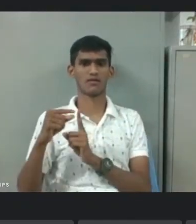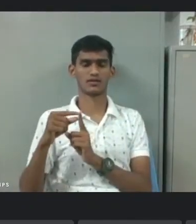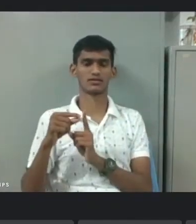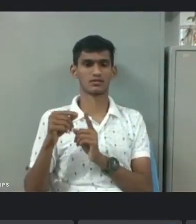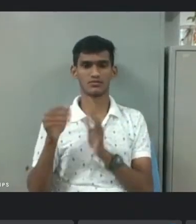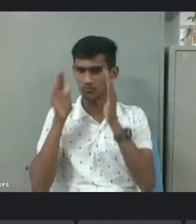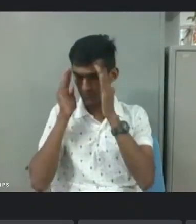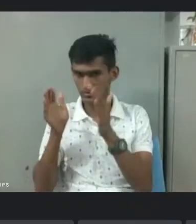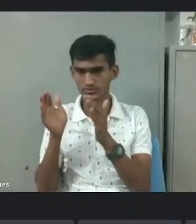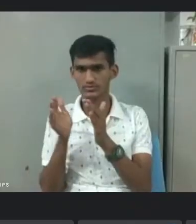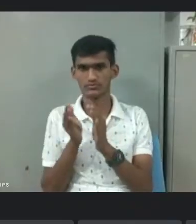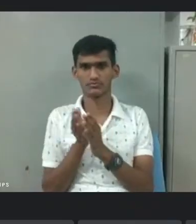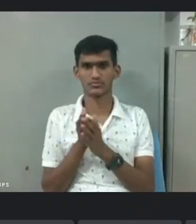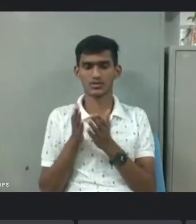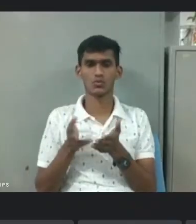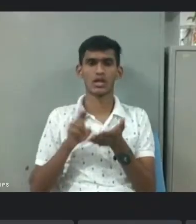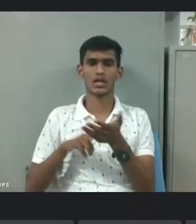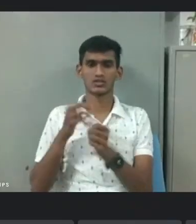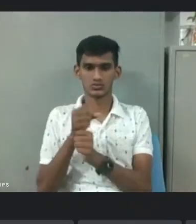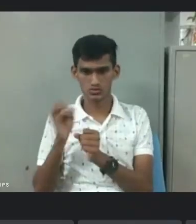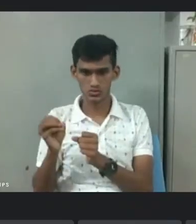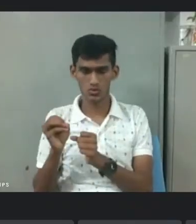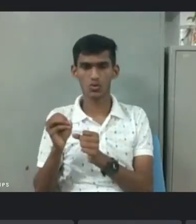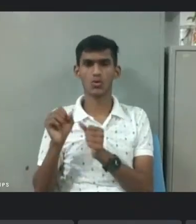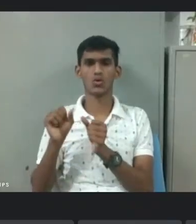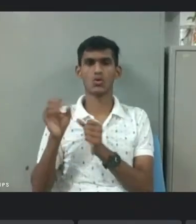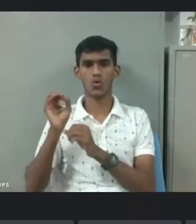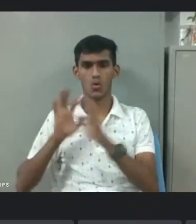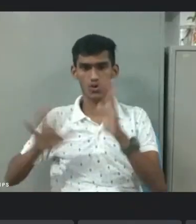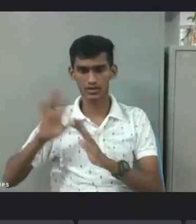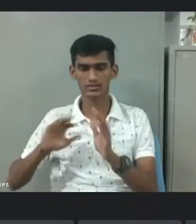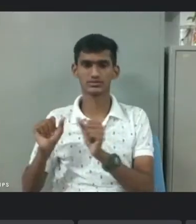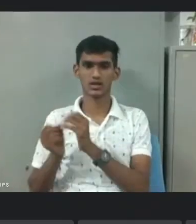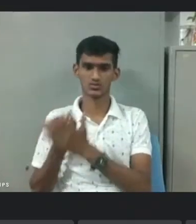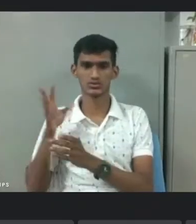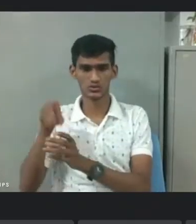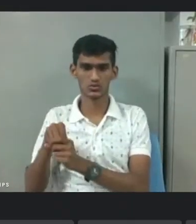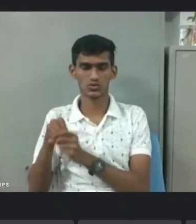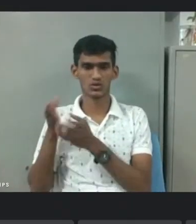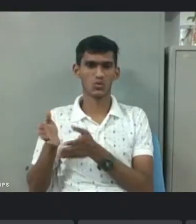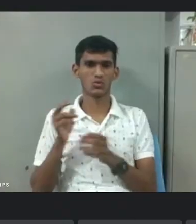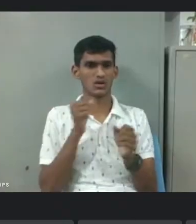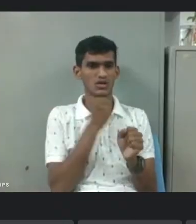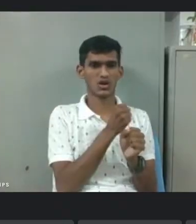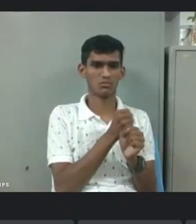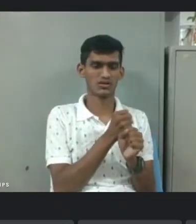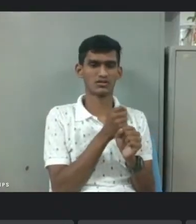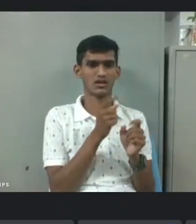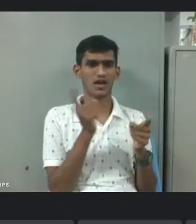ചെയ്യുന്നത്. കുറച്ച് NGO സന്നദ്ധ സംഘടനയിലും വർക്ക് ചെയ്യുന്നുണ്ട്. അതിന്റെ കറക്റ്റ് സ്റ്റാറ്റസ് എനിക്ക് ഇപ്പോഴത്തെ അറിയാൻ